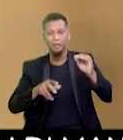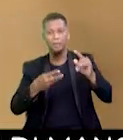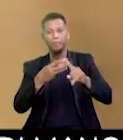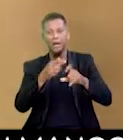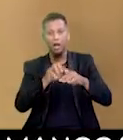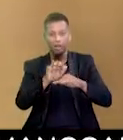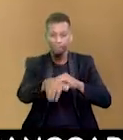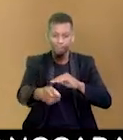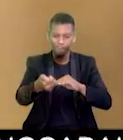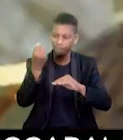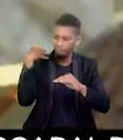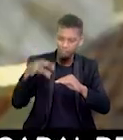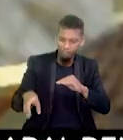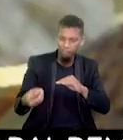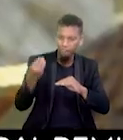belerang dari dasar kawah.